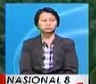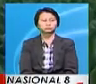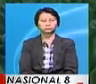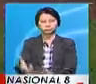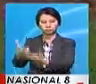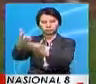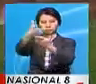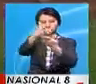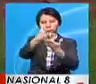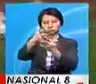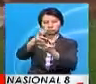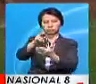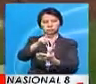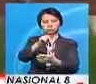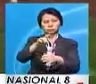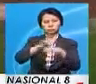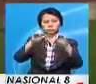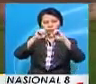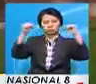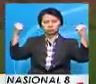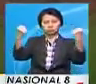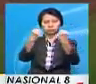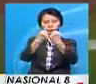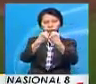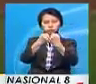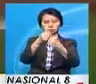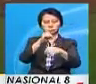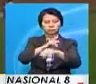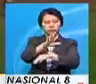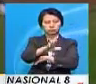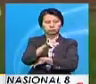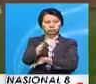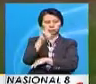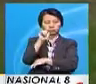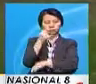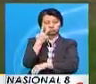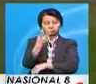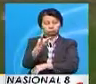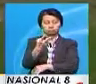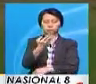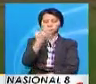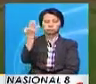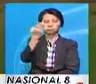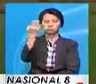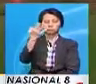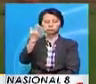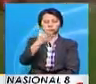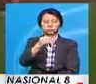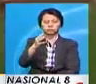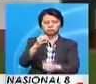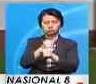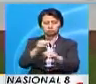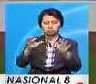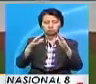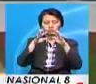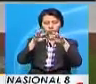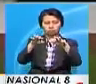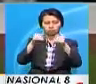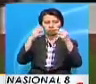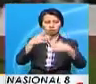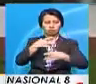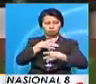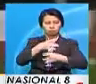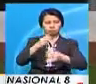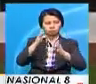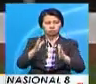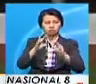tinjauan kru RTM di stadium Sultan Mizan Zainal Abidin Gong barak petang semalam dilihat berjalan seperti biasa dan turut mendapat perhatian puluhan peminat